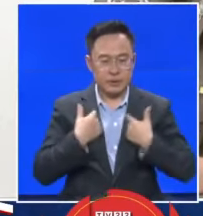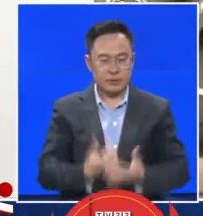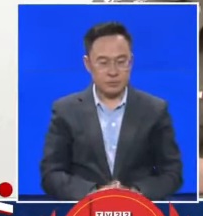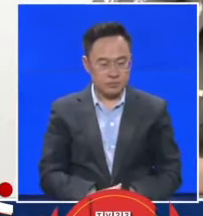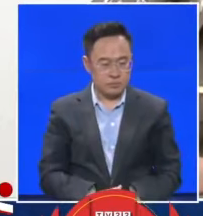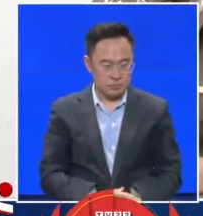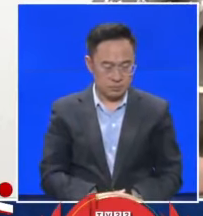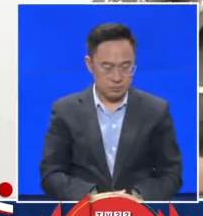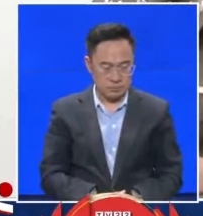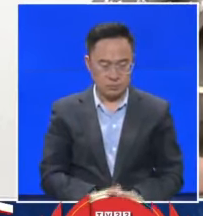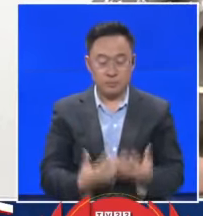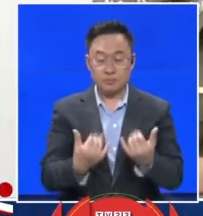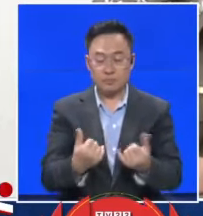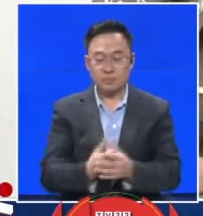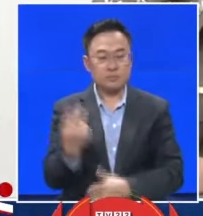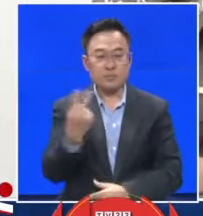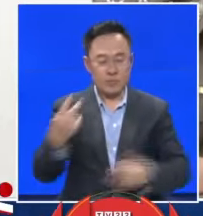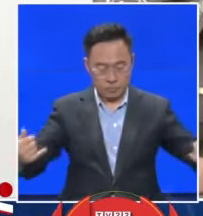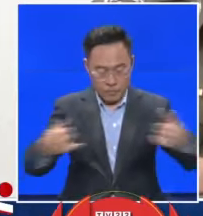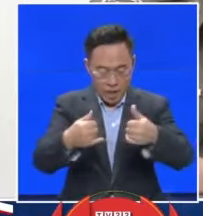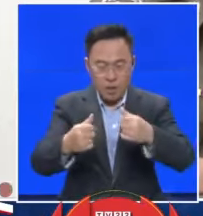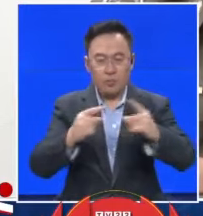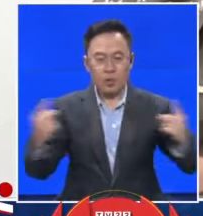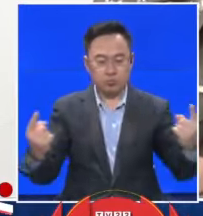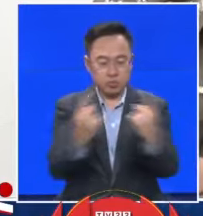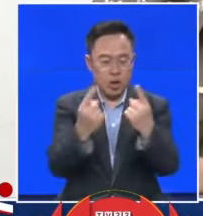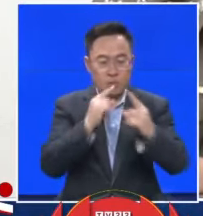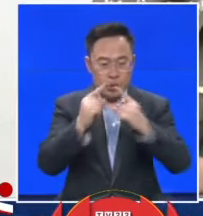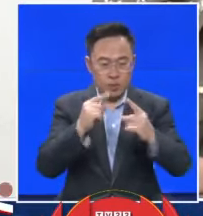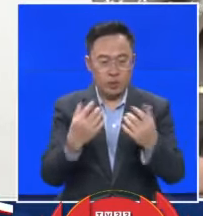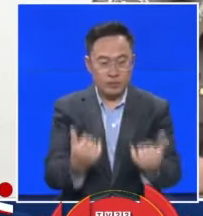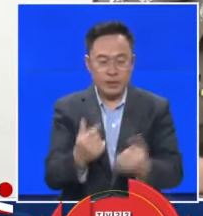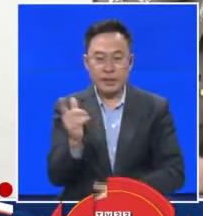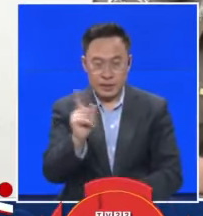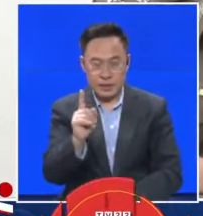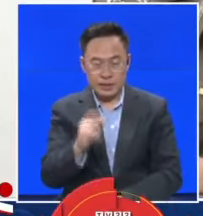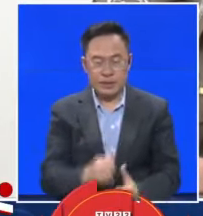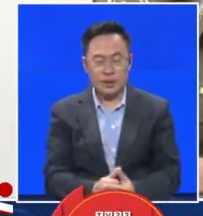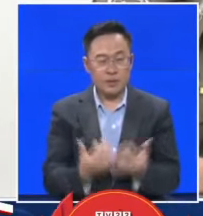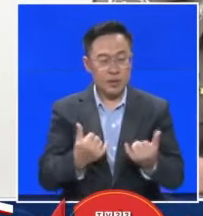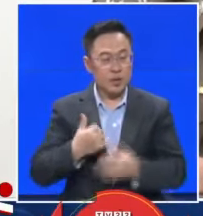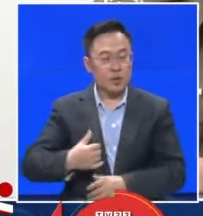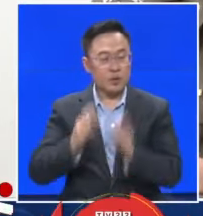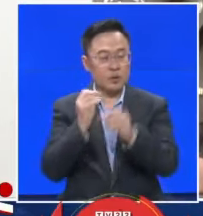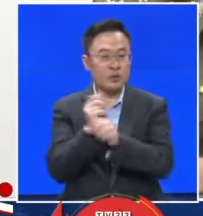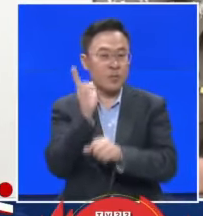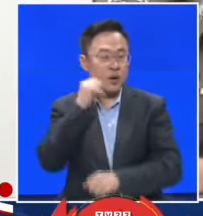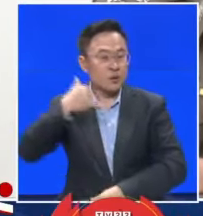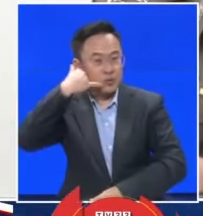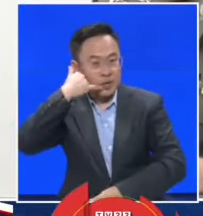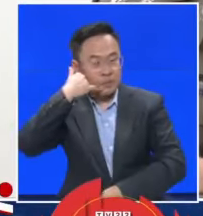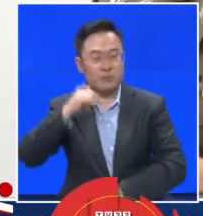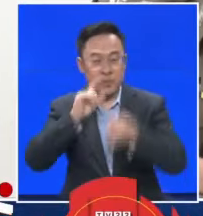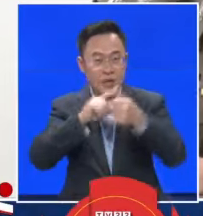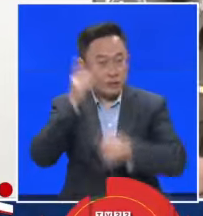ผู้บัญชาการตำรวจสอบสวนกลางนักข่าวก็เลยถ้ามีข่าวแบบนี้ขอเช็คปลายทางหน่อยก็แล้วกันว่าเป็นอย่างไรบ้างก็เ